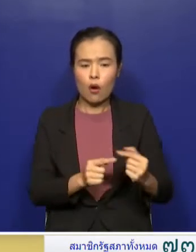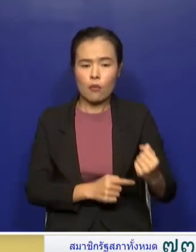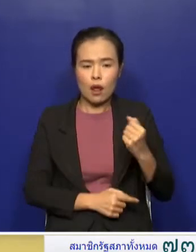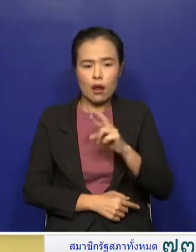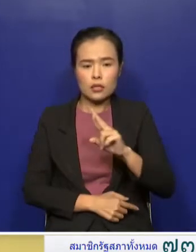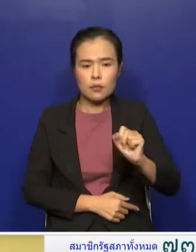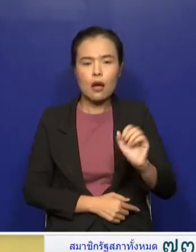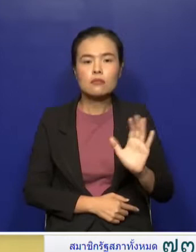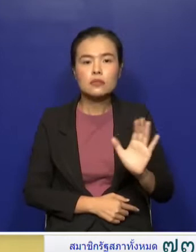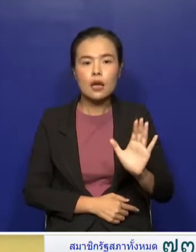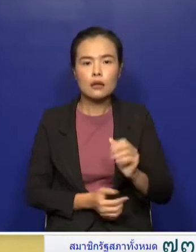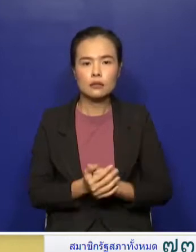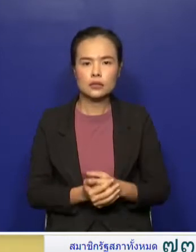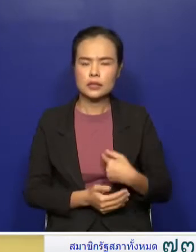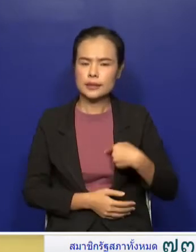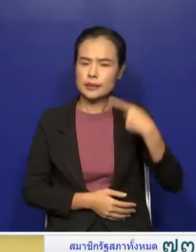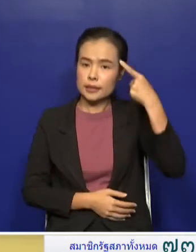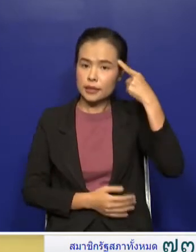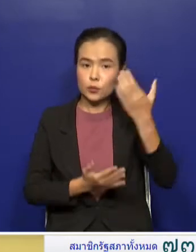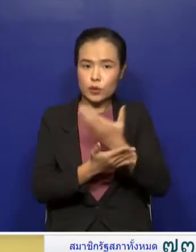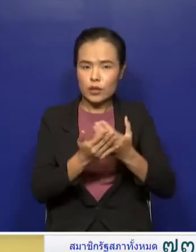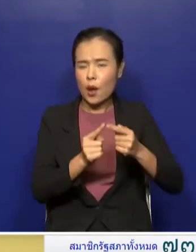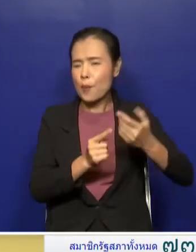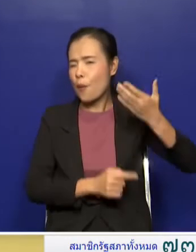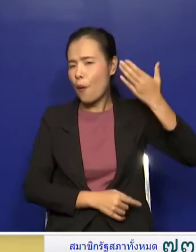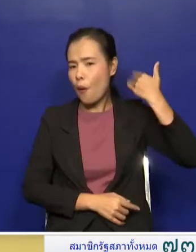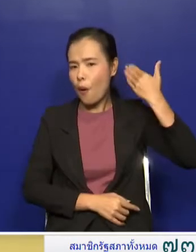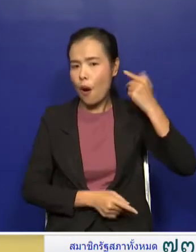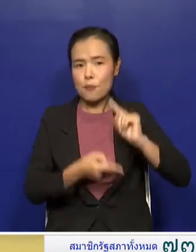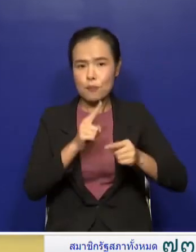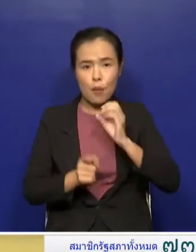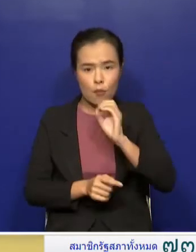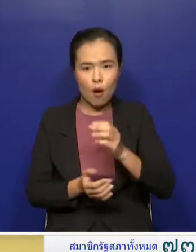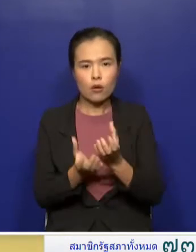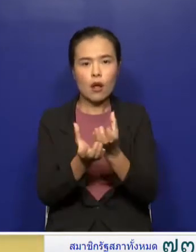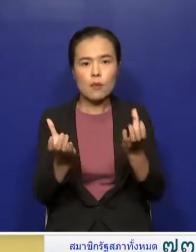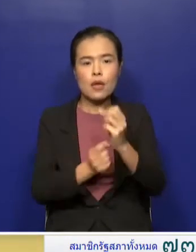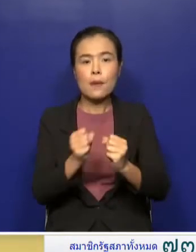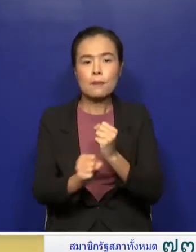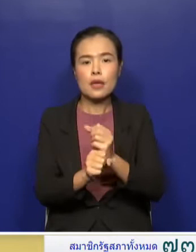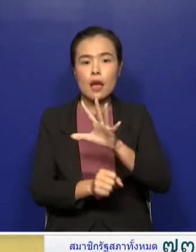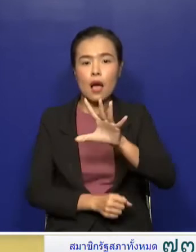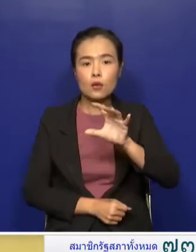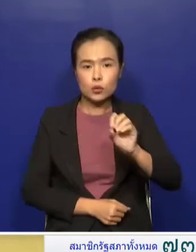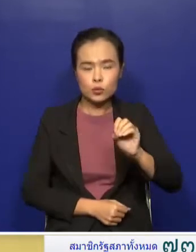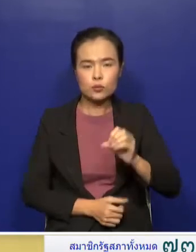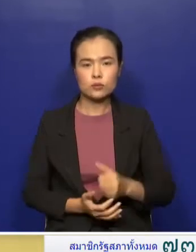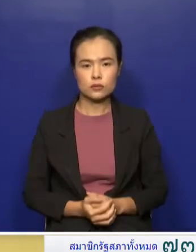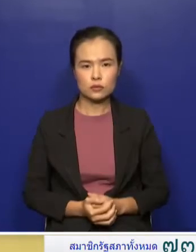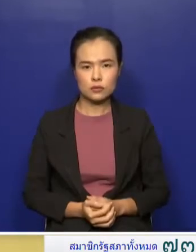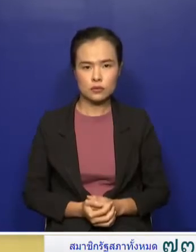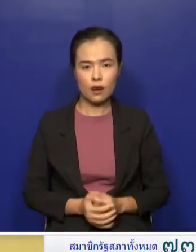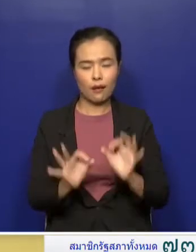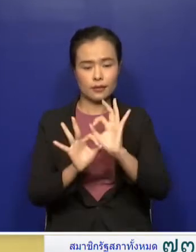สภาเราก็ไปอ้างอิงเอาคำวินิฉัยก่อนเดิมนู้นซึ่งเพื่อนบอกแล้วว่ามันจะรับมูล t50วันนั้นเรื่อง